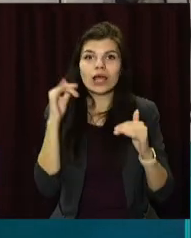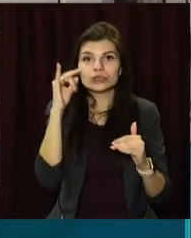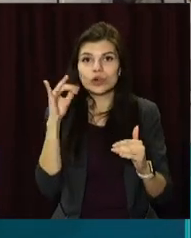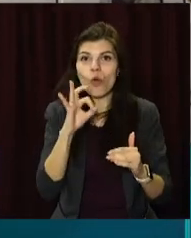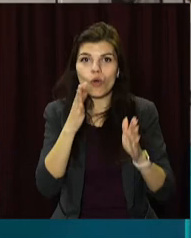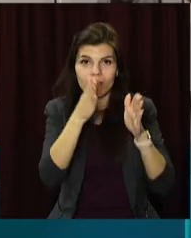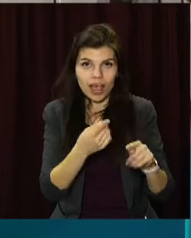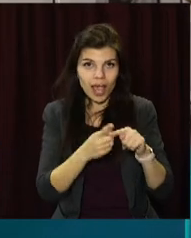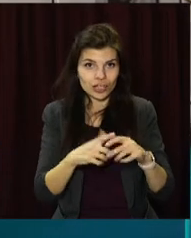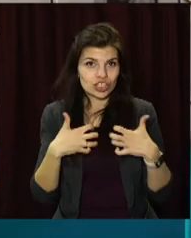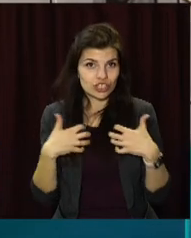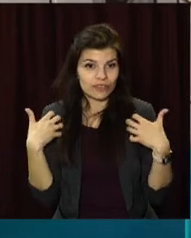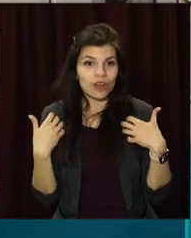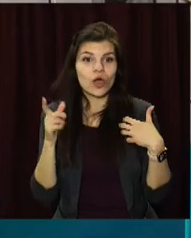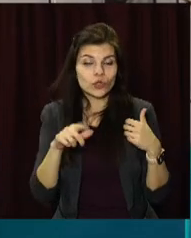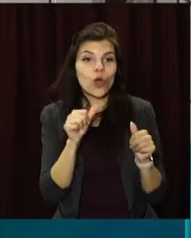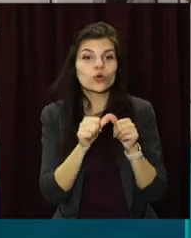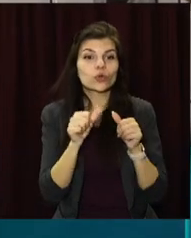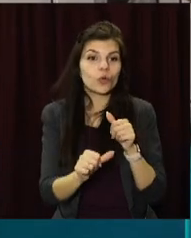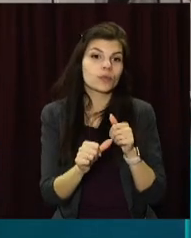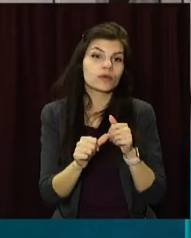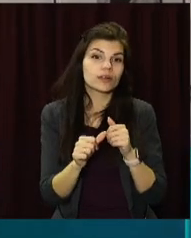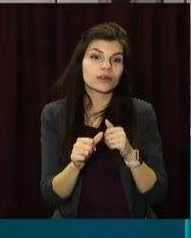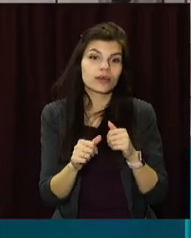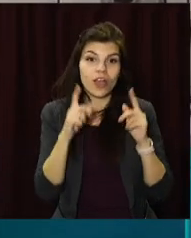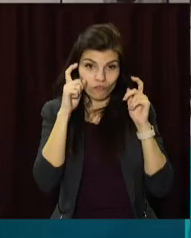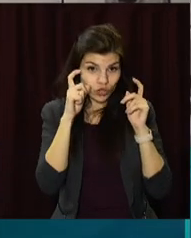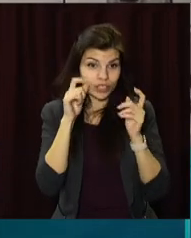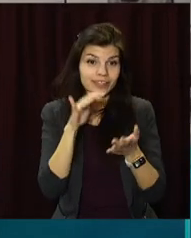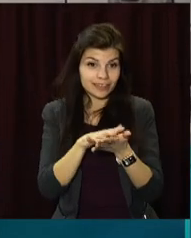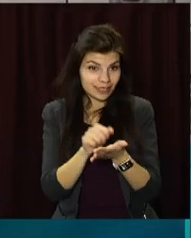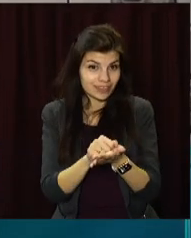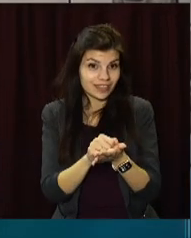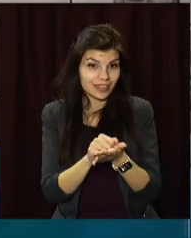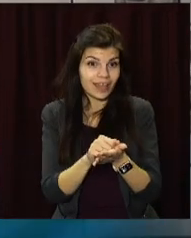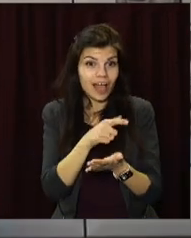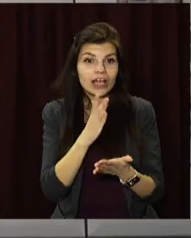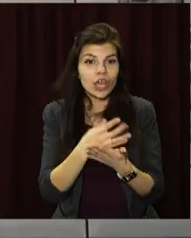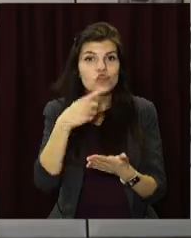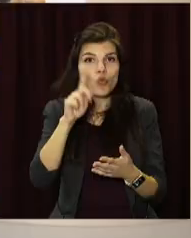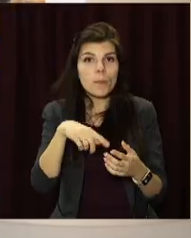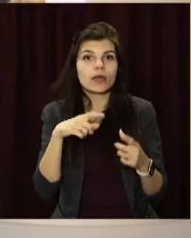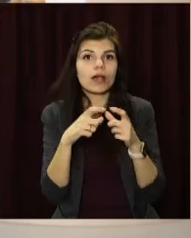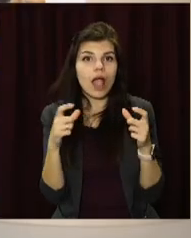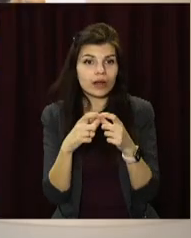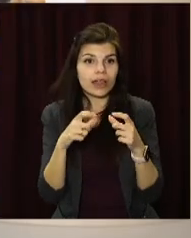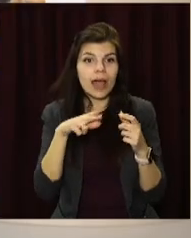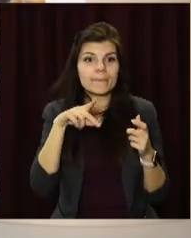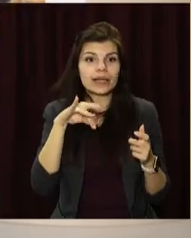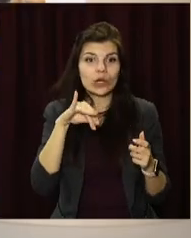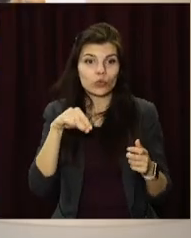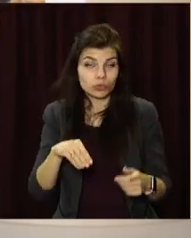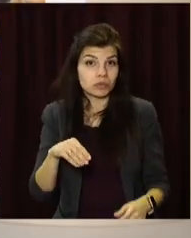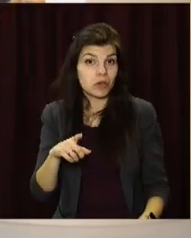житті цього животного. Також, крім фотографії клички, є номер карти приюта. Купити каву з собою